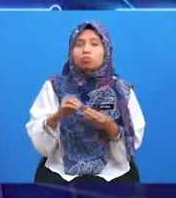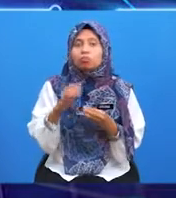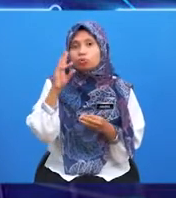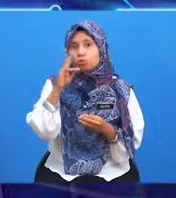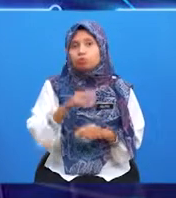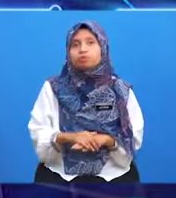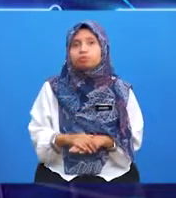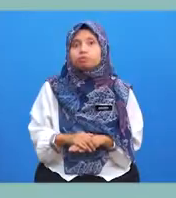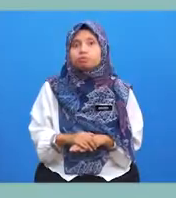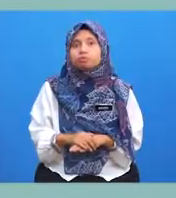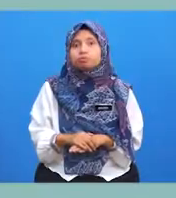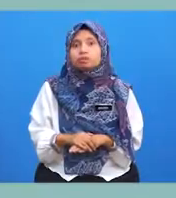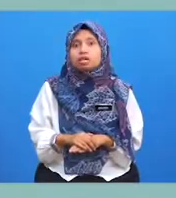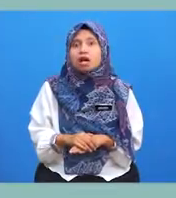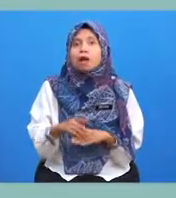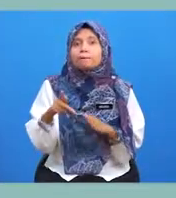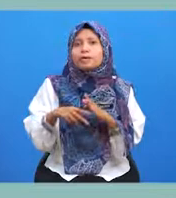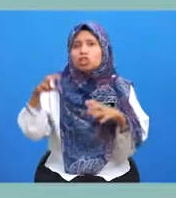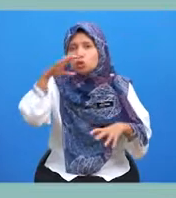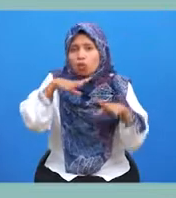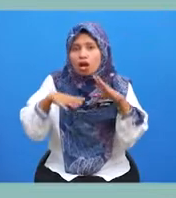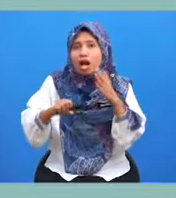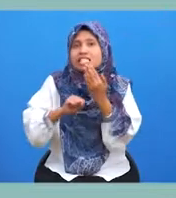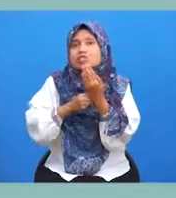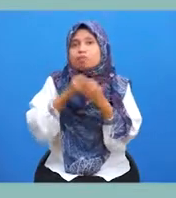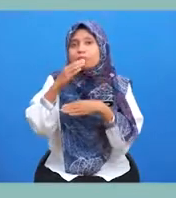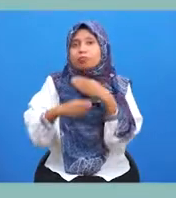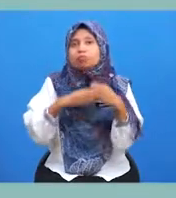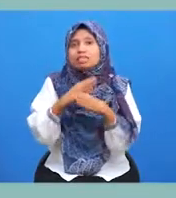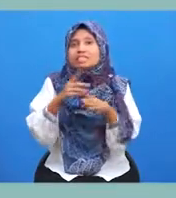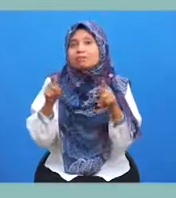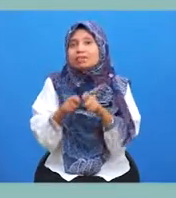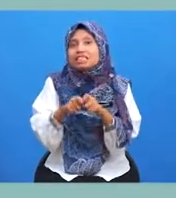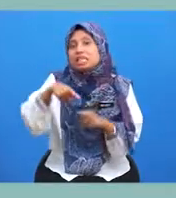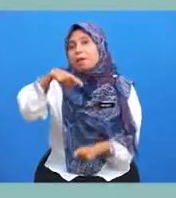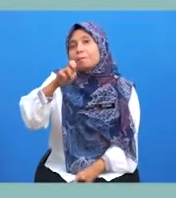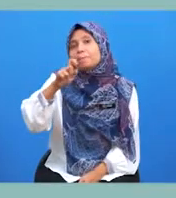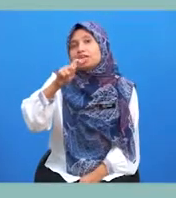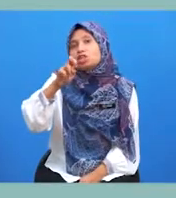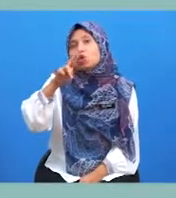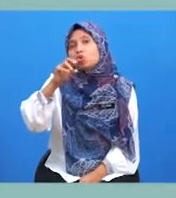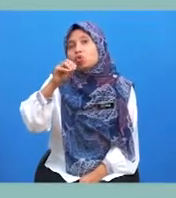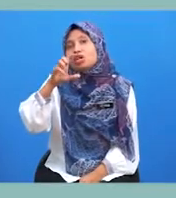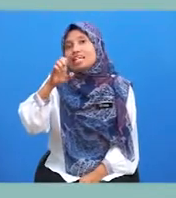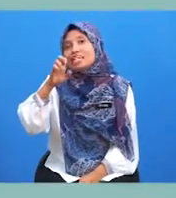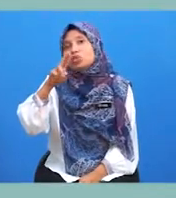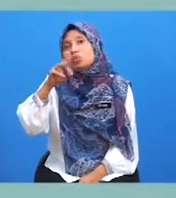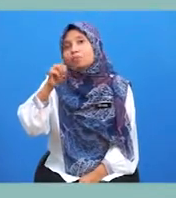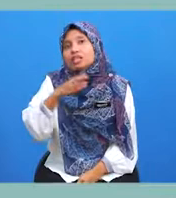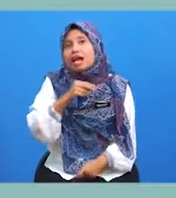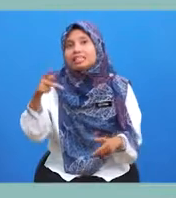ketujuh, ialah penerokaan sumber bumi seperti petroleum dan